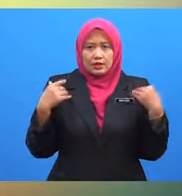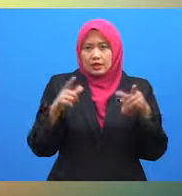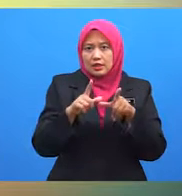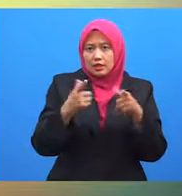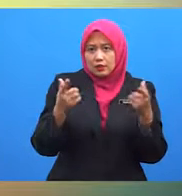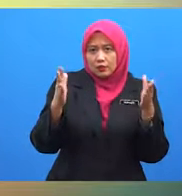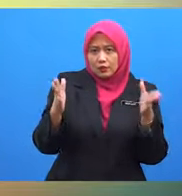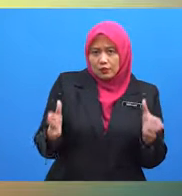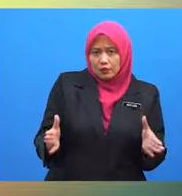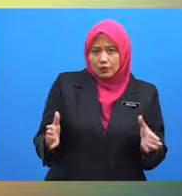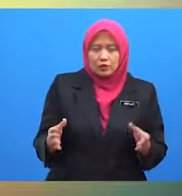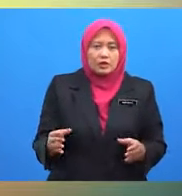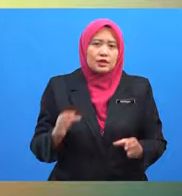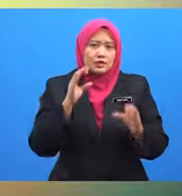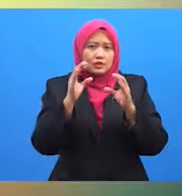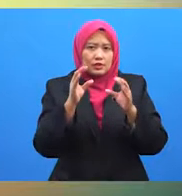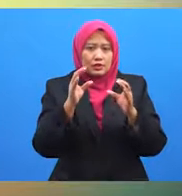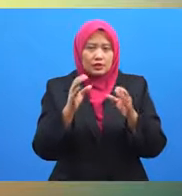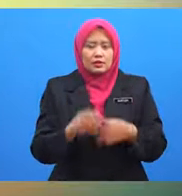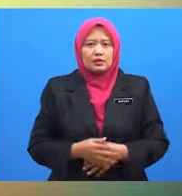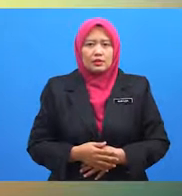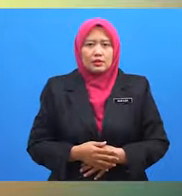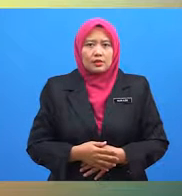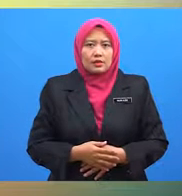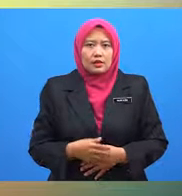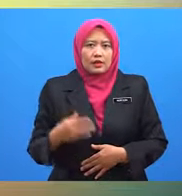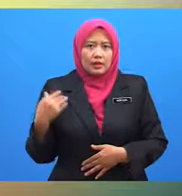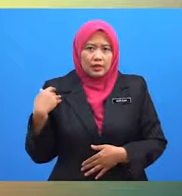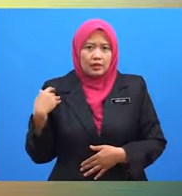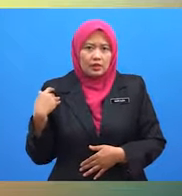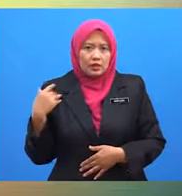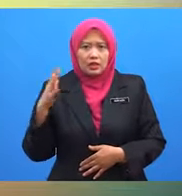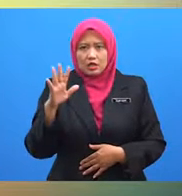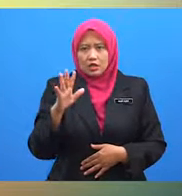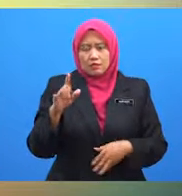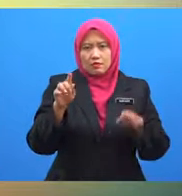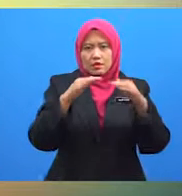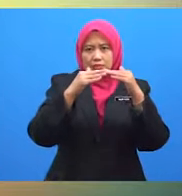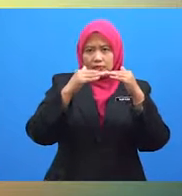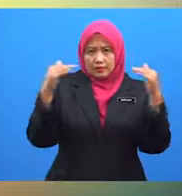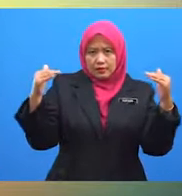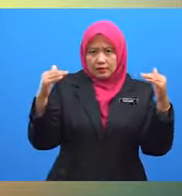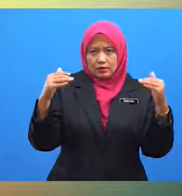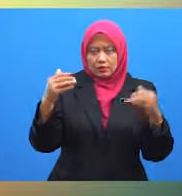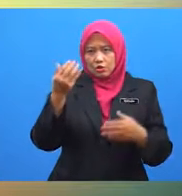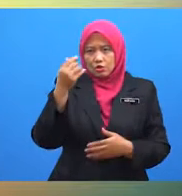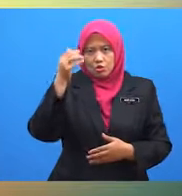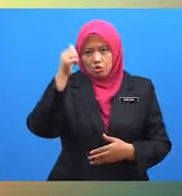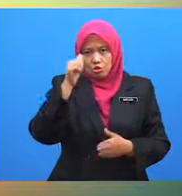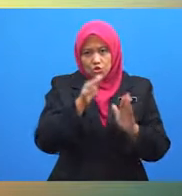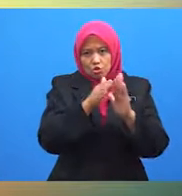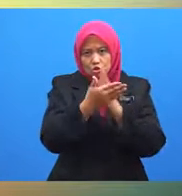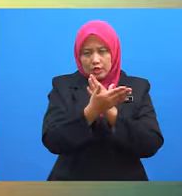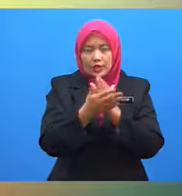bahawa terdapat tiga tahap yang dilalui oleh Bahasa Melayu sebelum